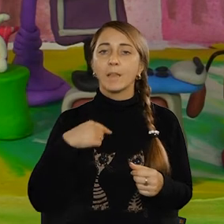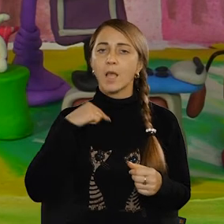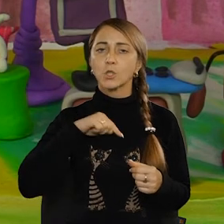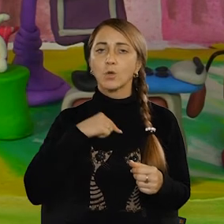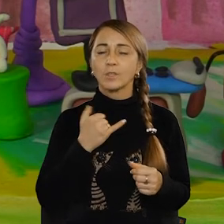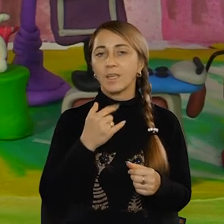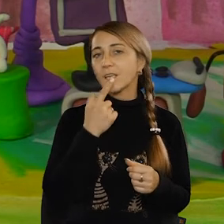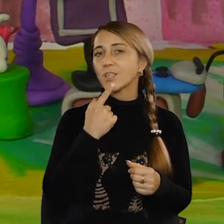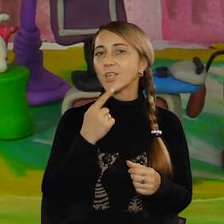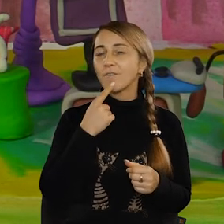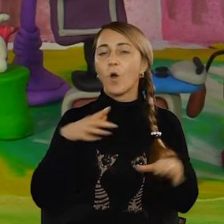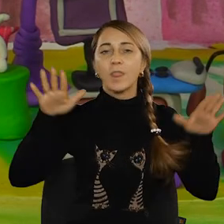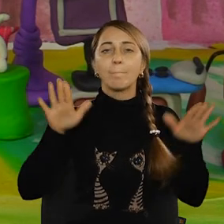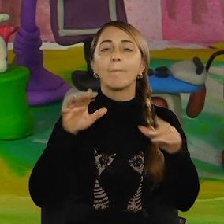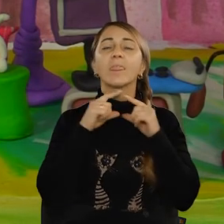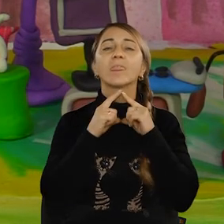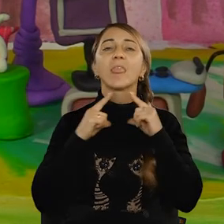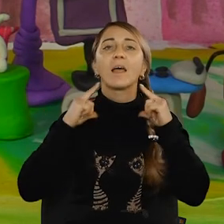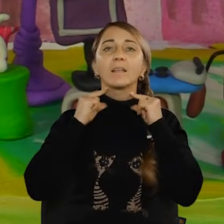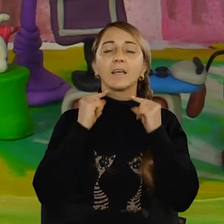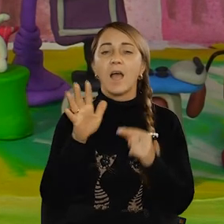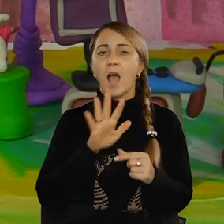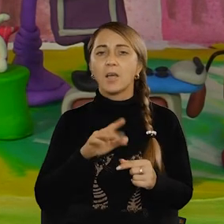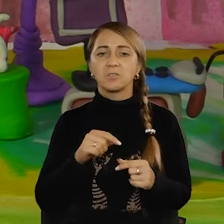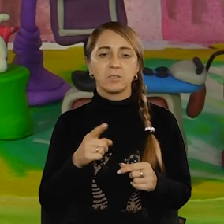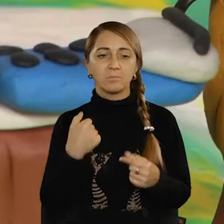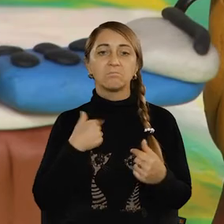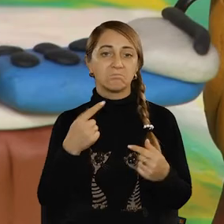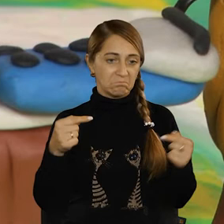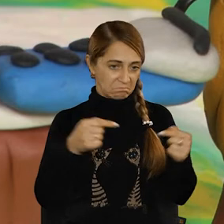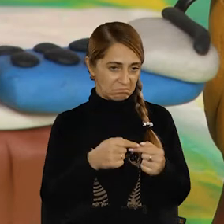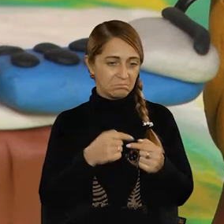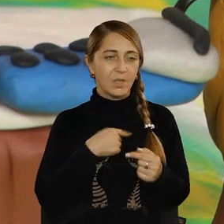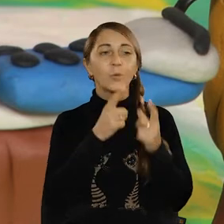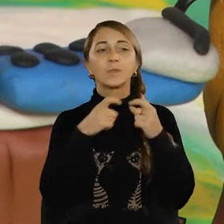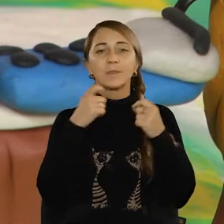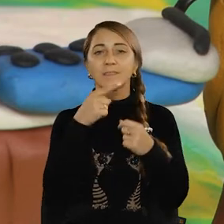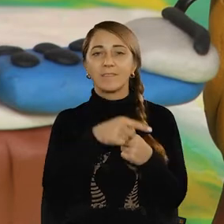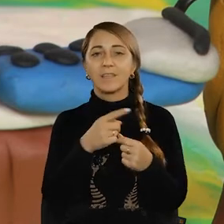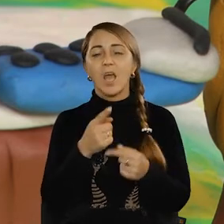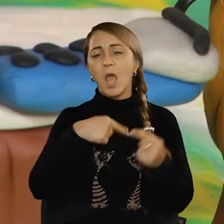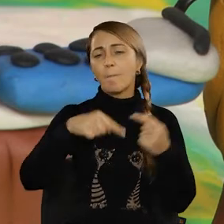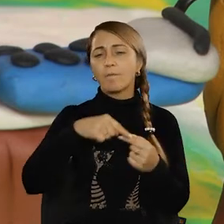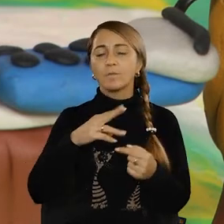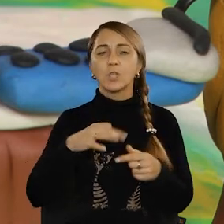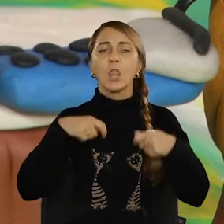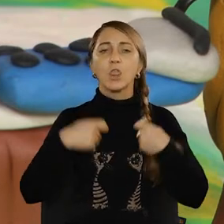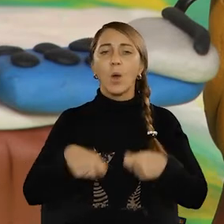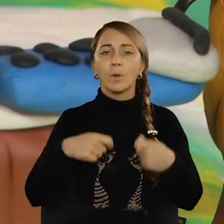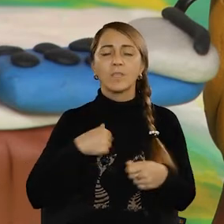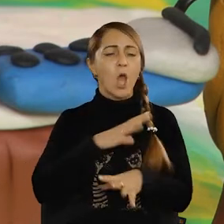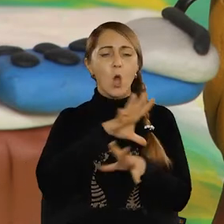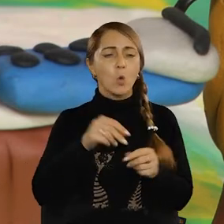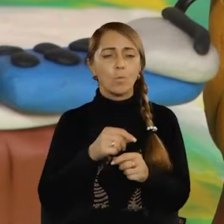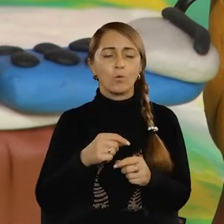та червоний метелик. «А сірий колір мені личить», – усміхнувся він і повернувся до продавця. «Купую